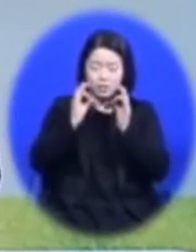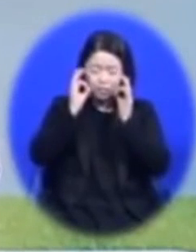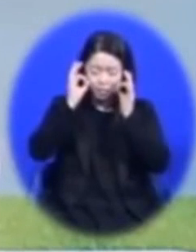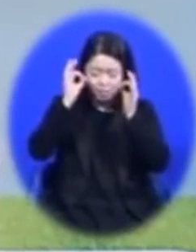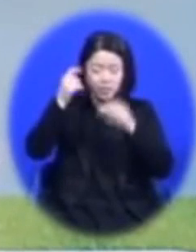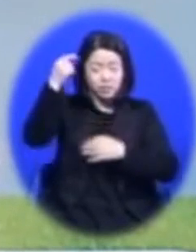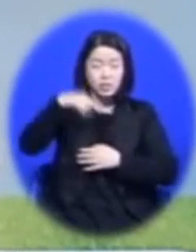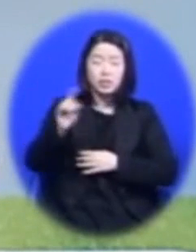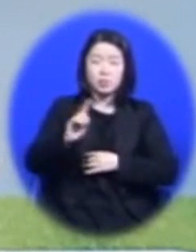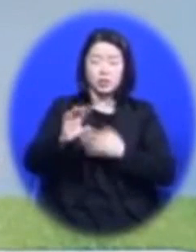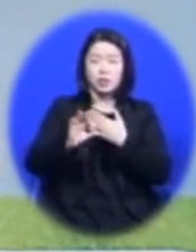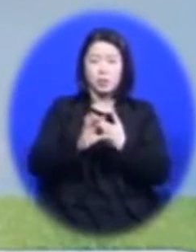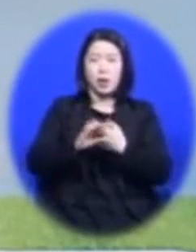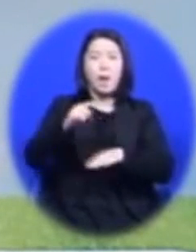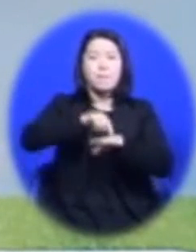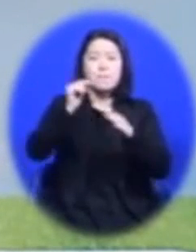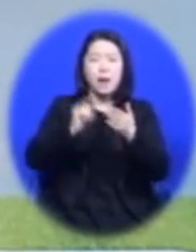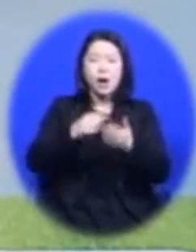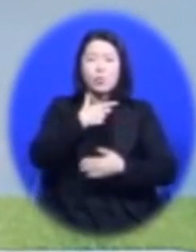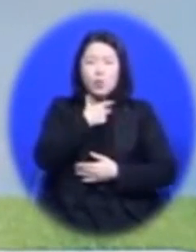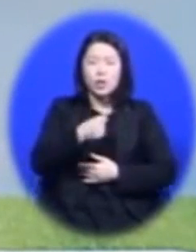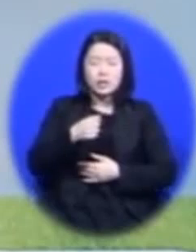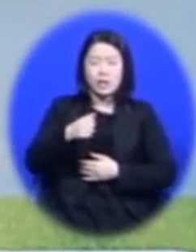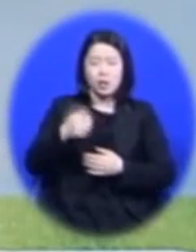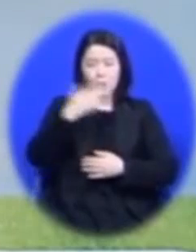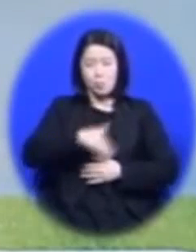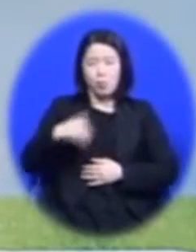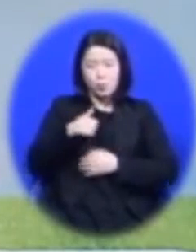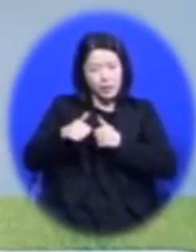원이로 돼 몸이 안 따라준다는 네.